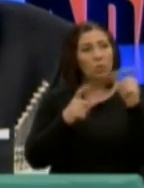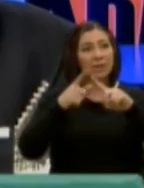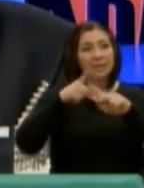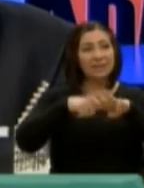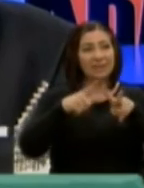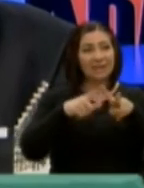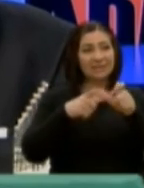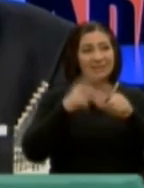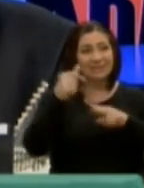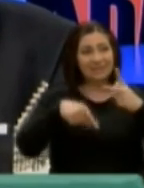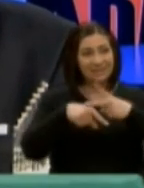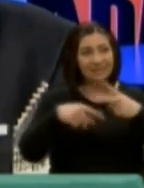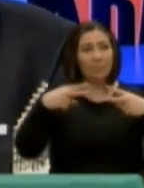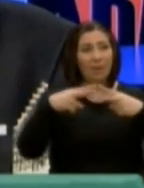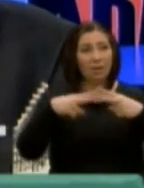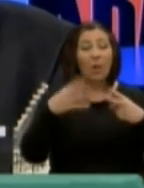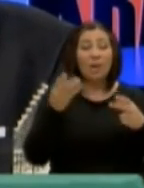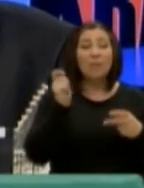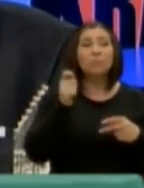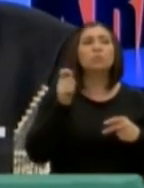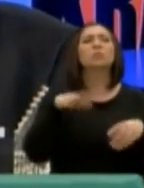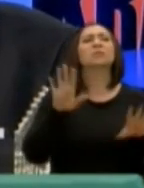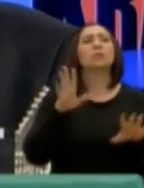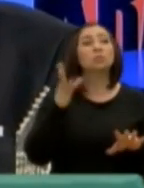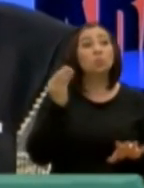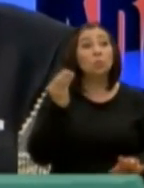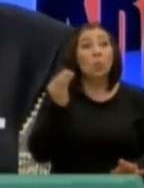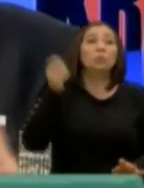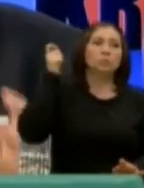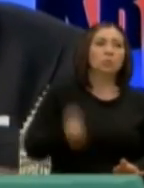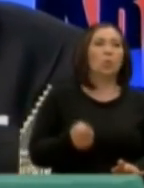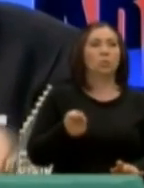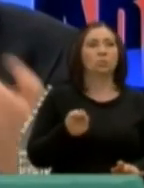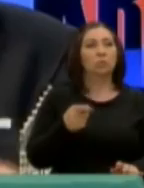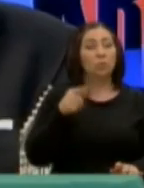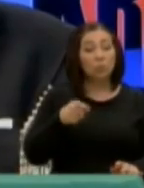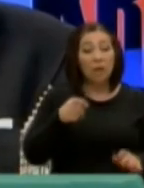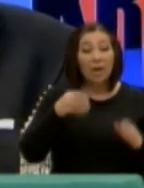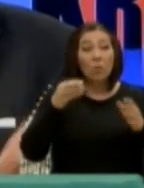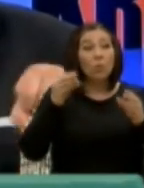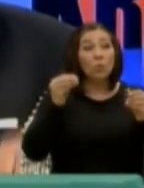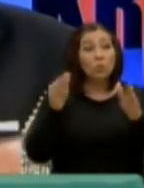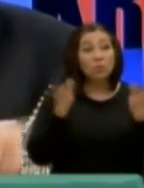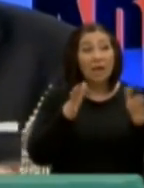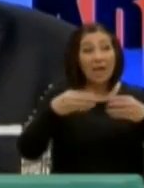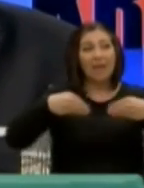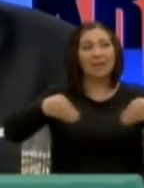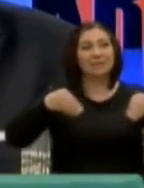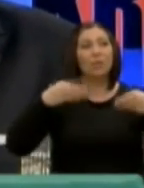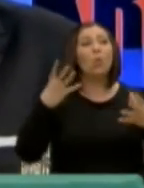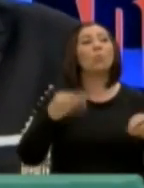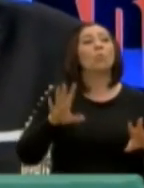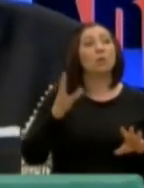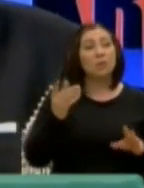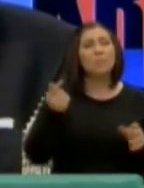baklaları, çölyaklar için. Ama yapımı zor değil. Çok çok zor. Çünkü unda elastiki olmuyor. Kesinlikle. Benim 2 lira Clean Boy